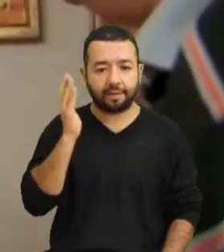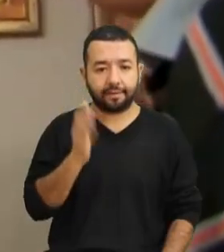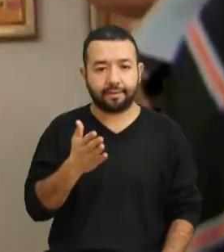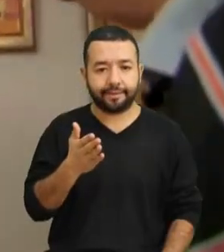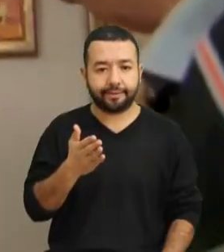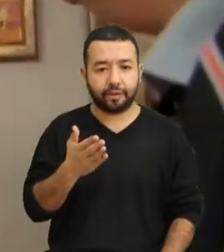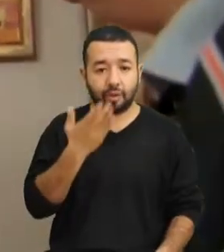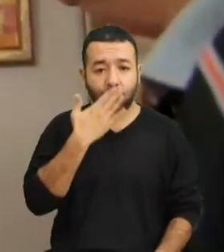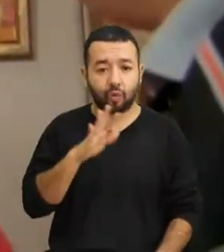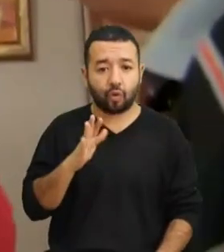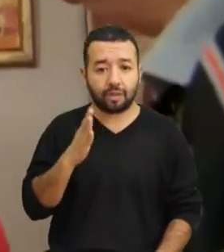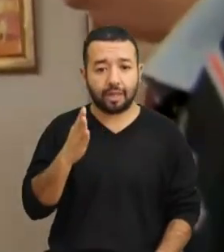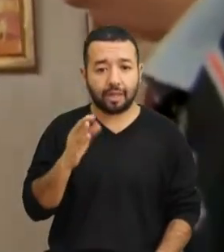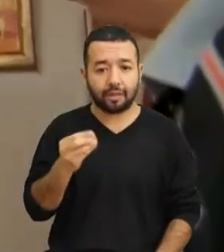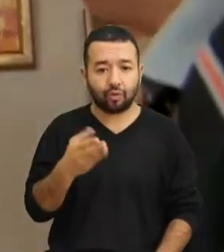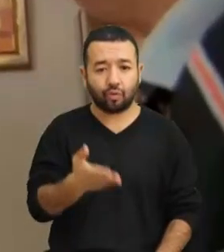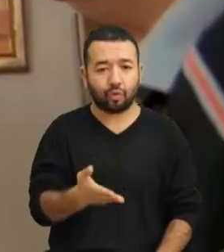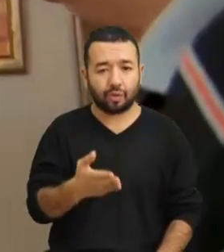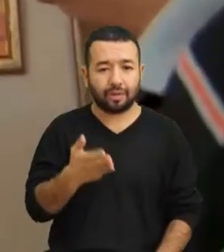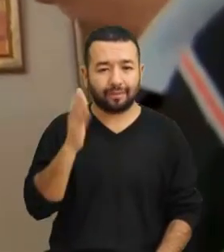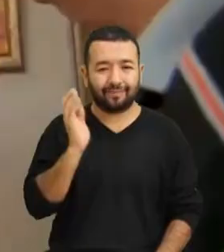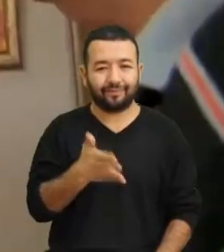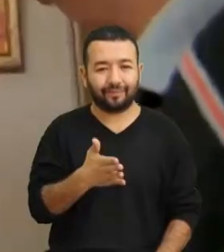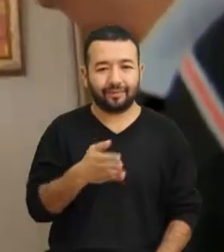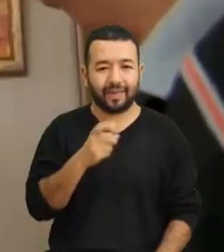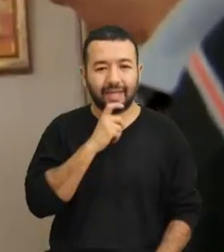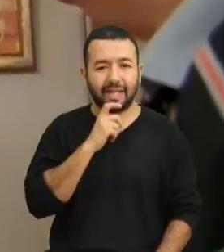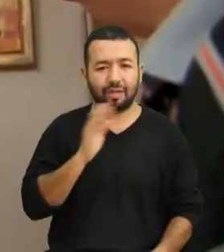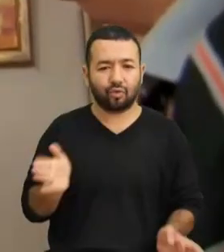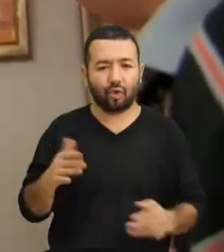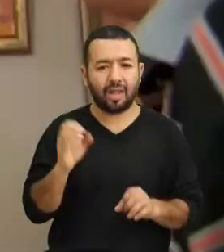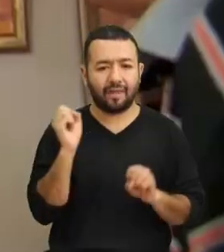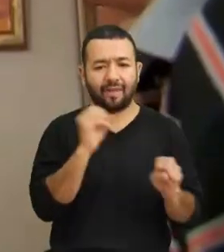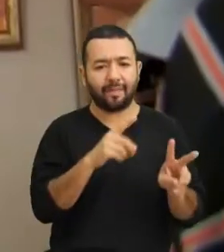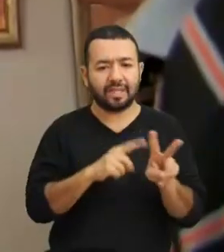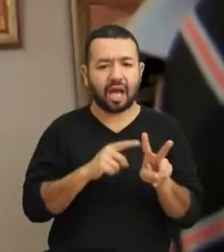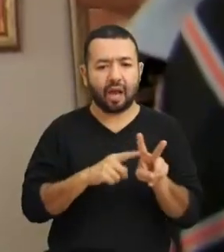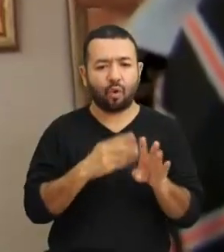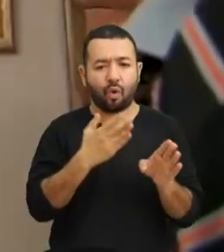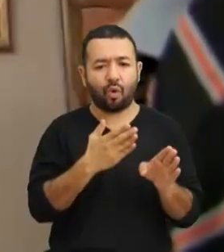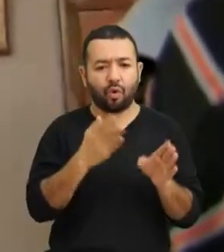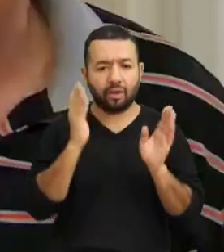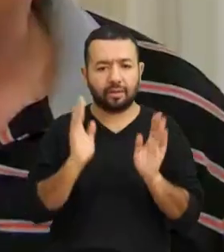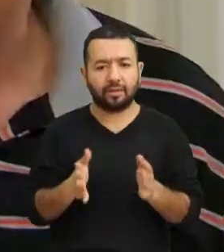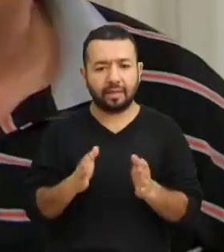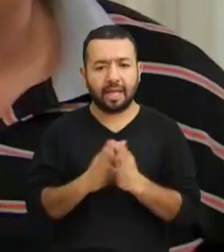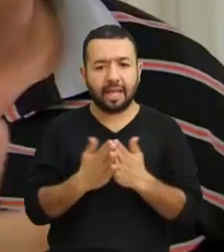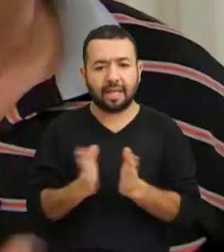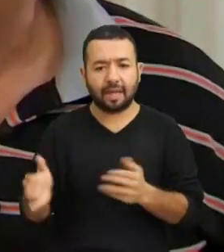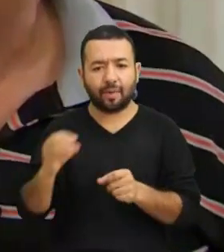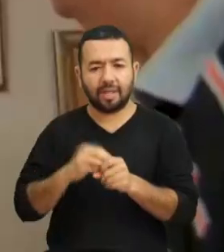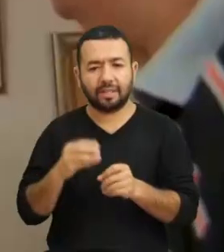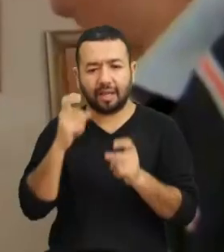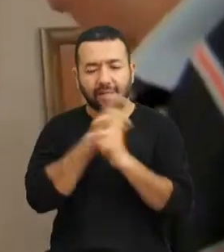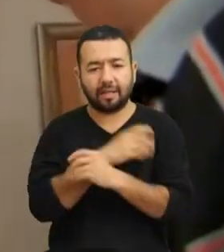Anam! Yoksa Junior, ah be! Ay yanlış koliye mi vermiş şeye ya, kuryeye? Ah ya, kitap kolisi diye